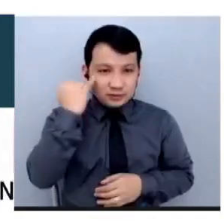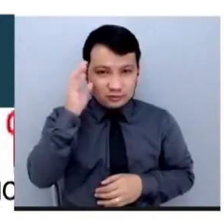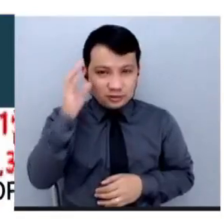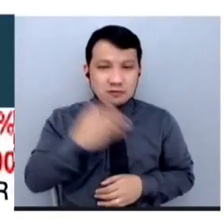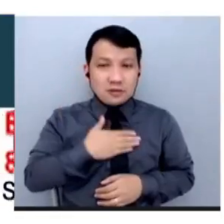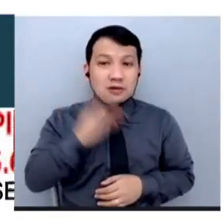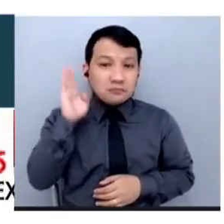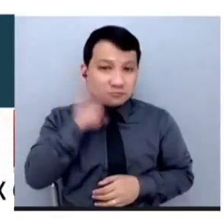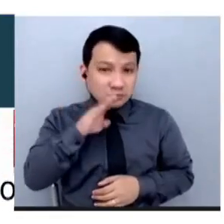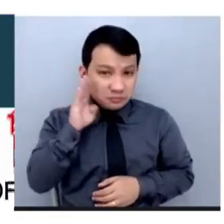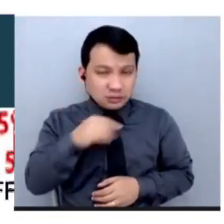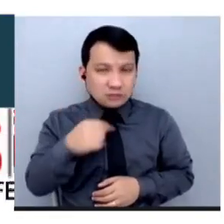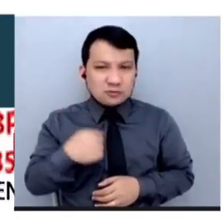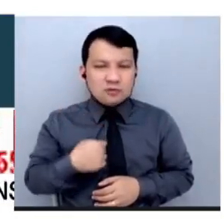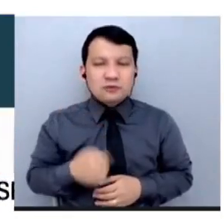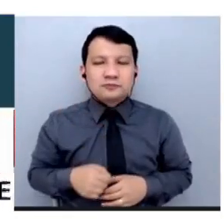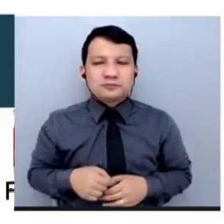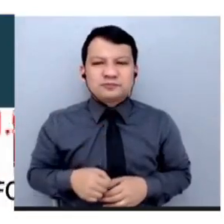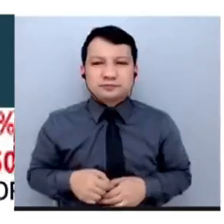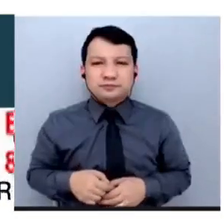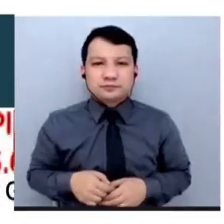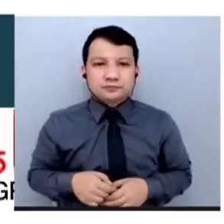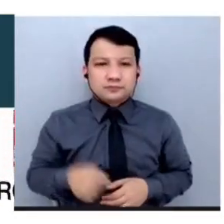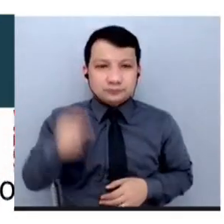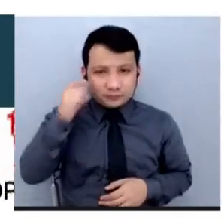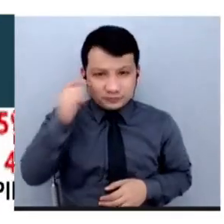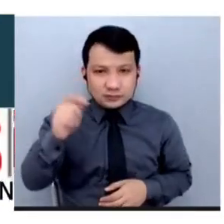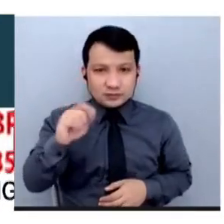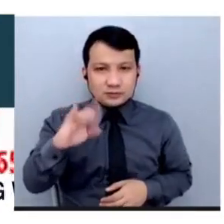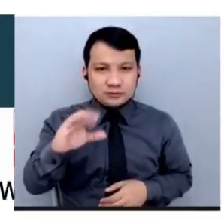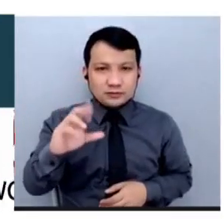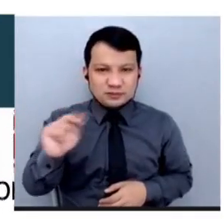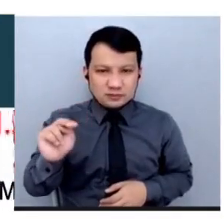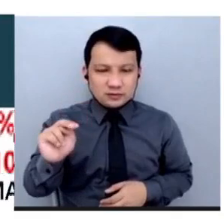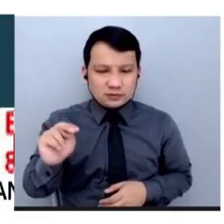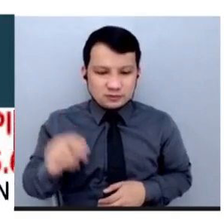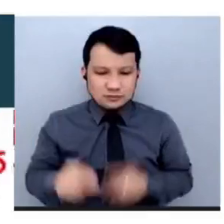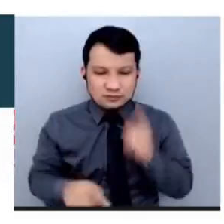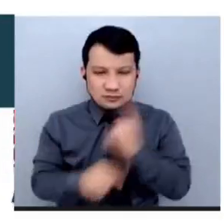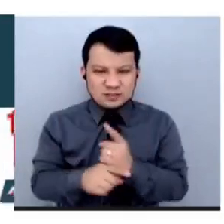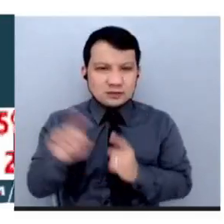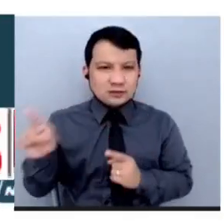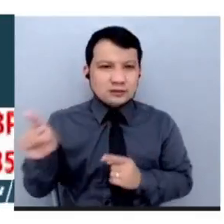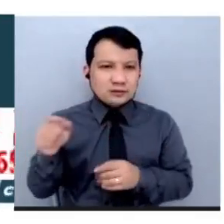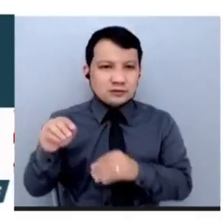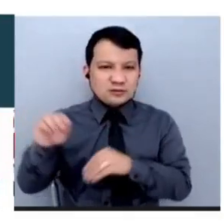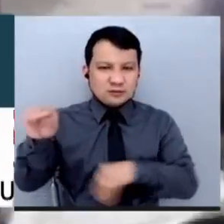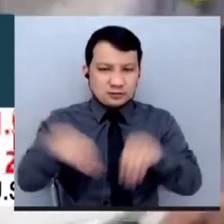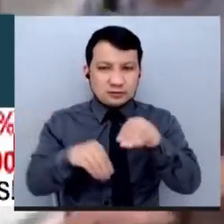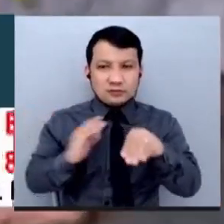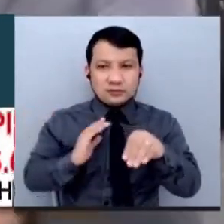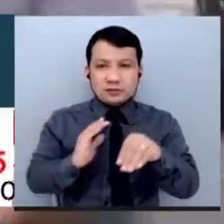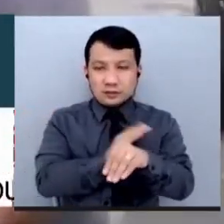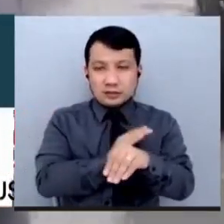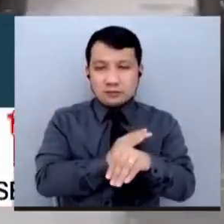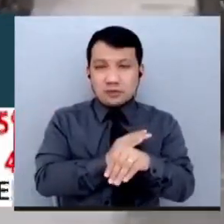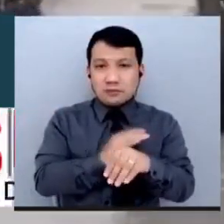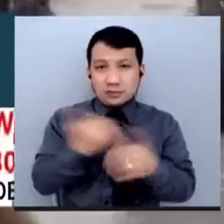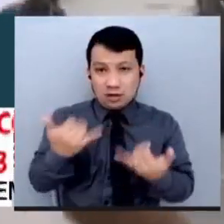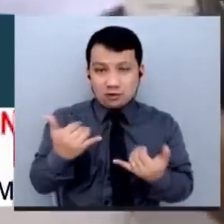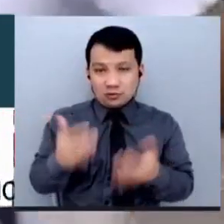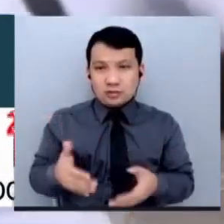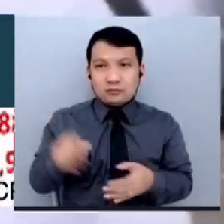Oo, your brother. Opo. So, tiangko pa din. Yeah. He's the incumbent congressman and he's the one running